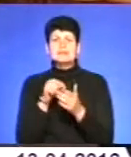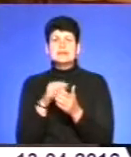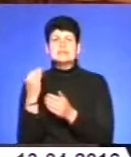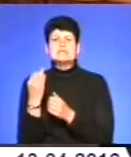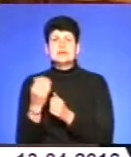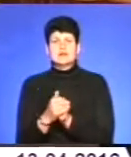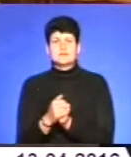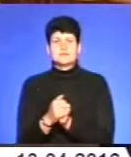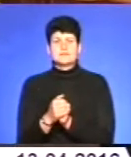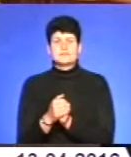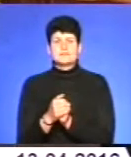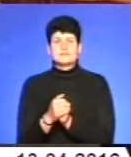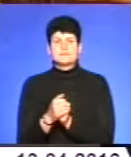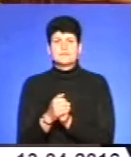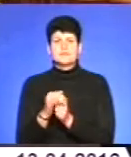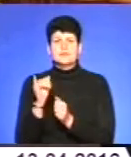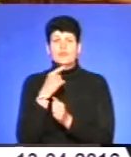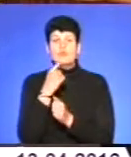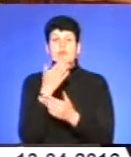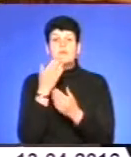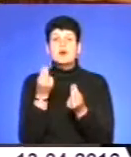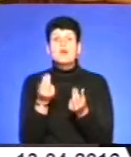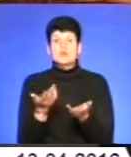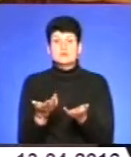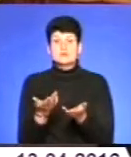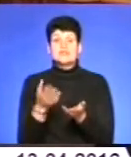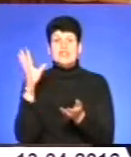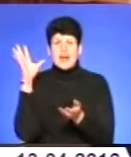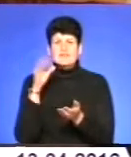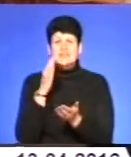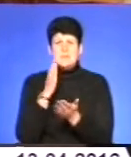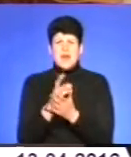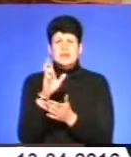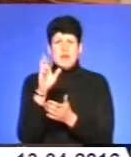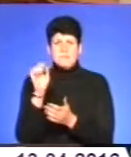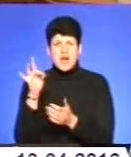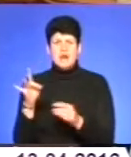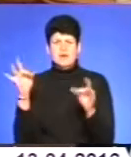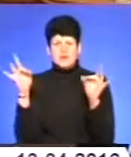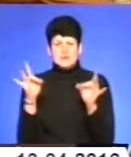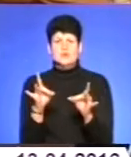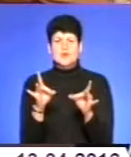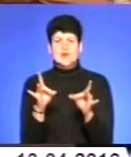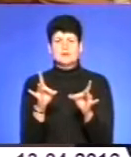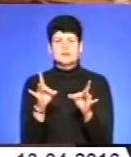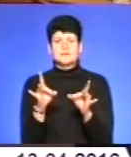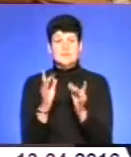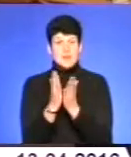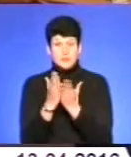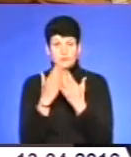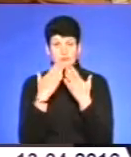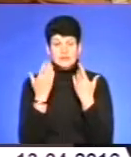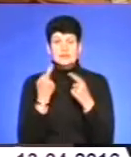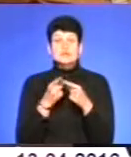цікавився. От. І кажуть, нема грошей. Та на все мають, на бари, на ті всі ресторани, а на бібліотеку – це